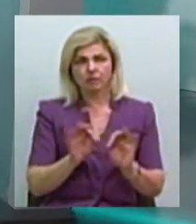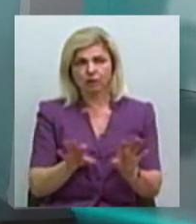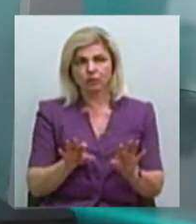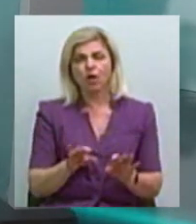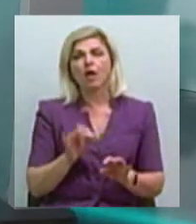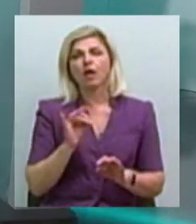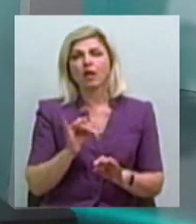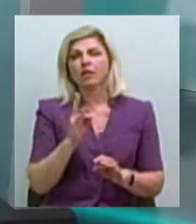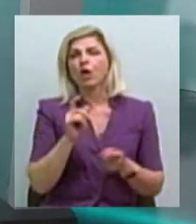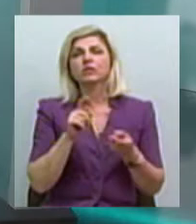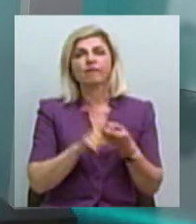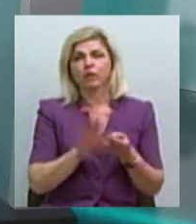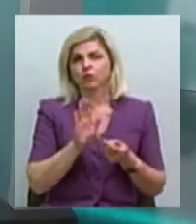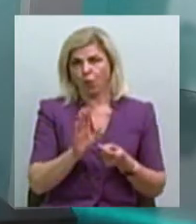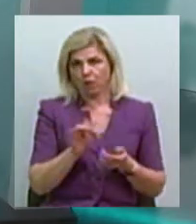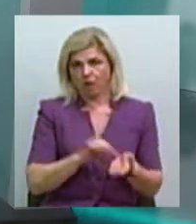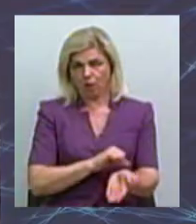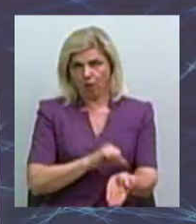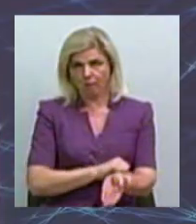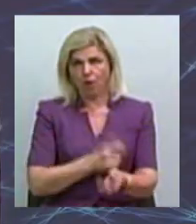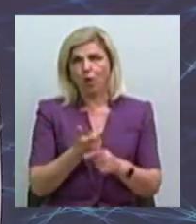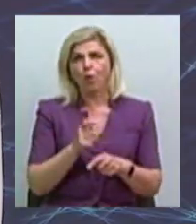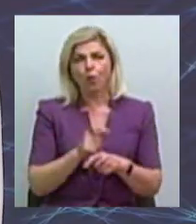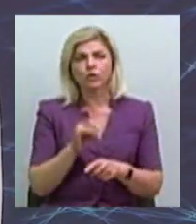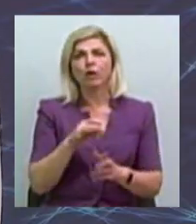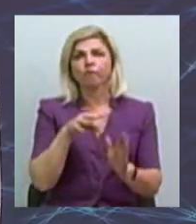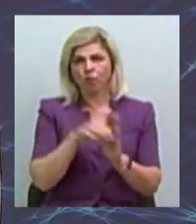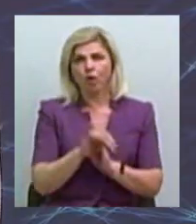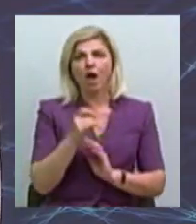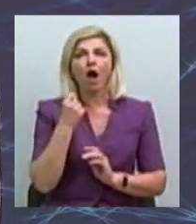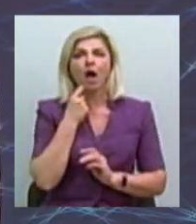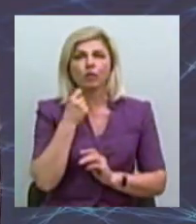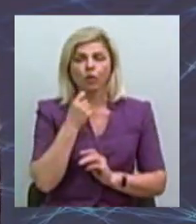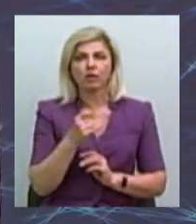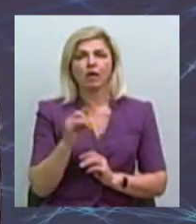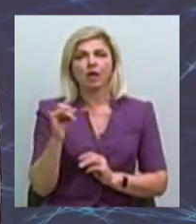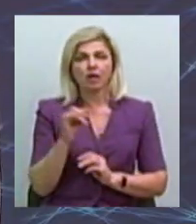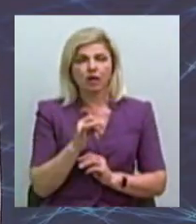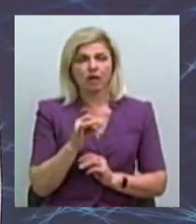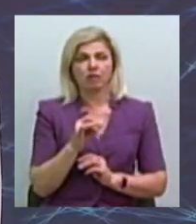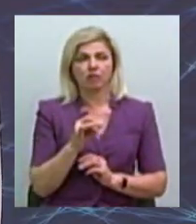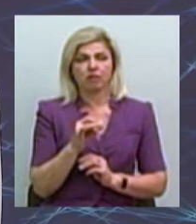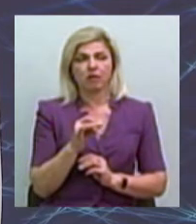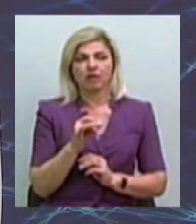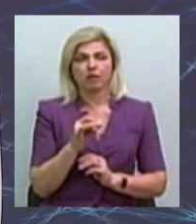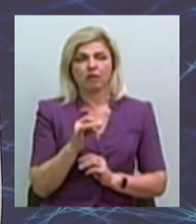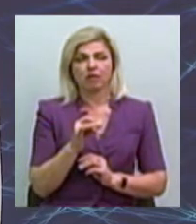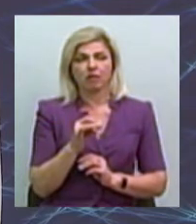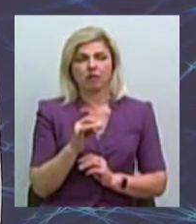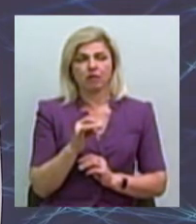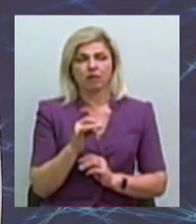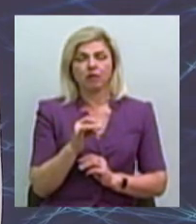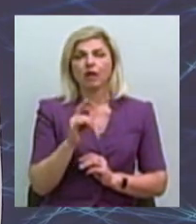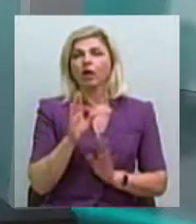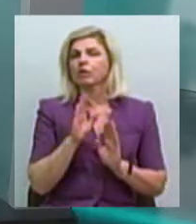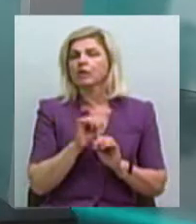только затрагиваем наркоманию. Мы очень сильно затрагиваем так же самое алкоголизм и игромания. Потому что не стоит делать один удар на